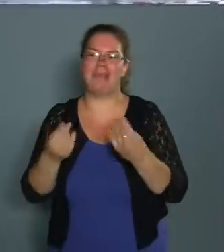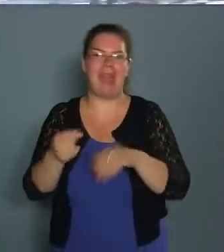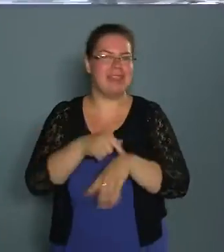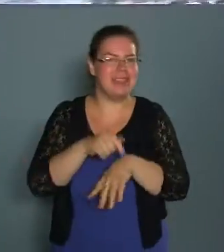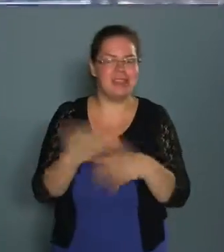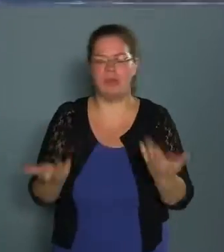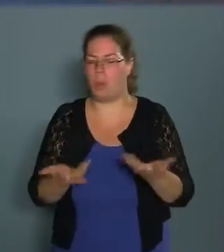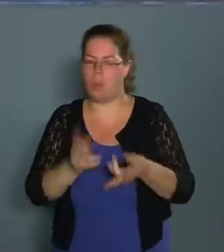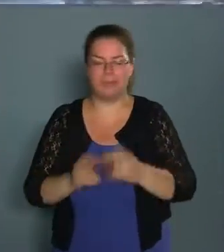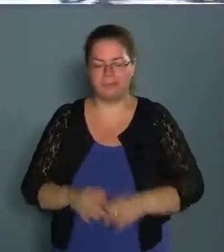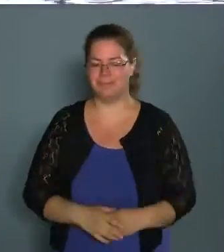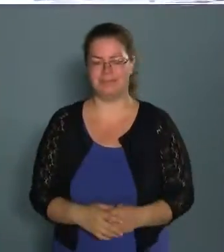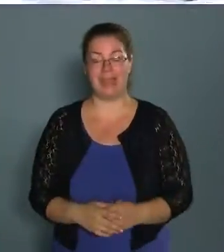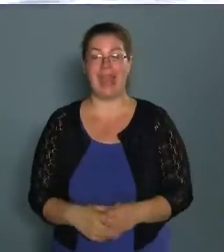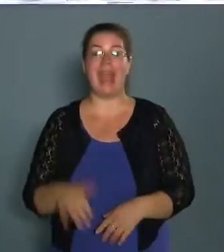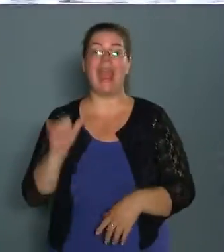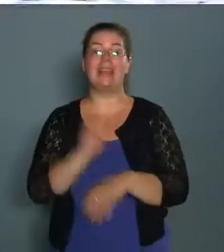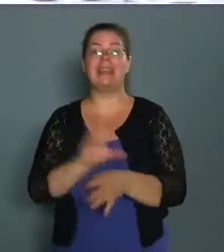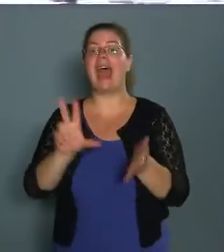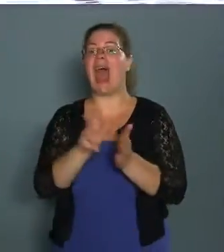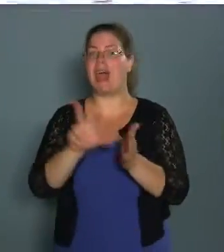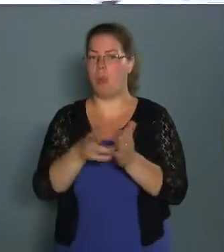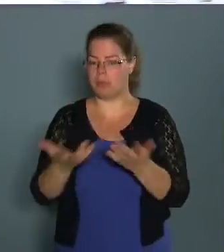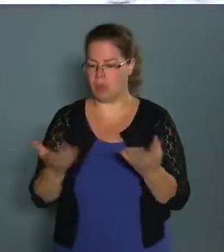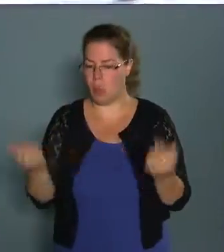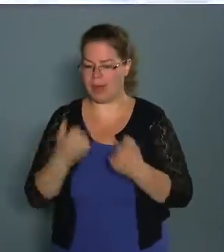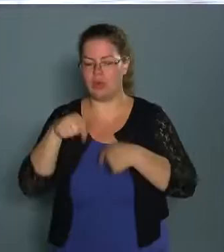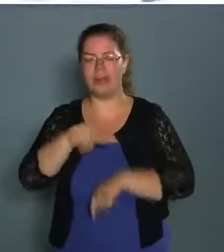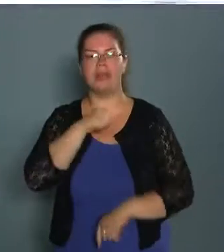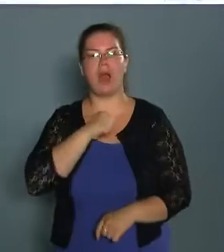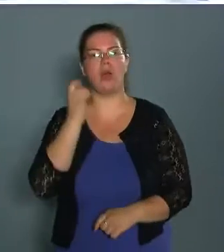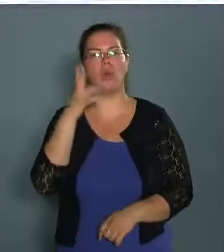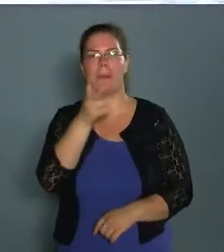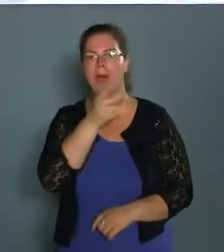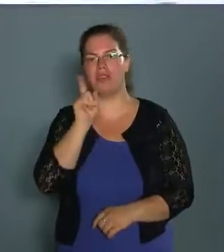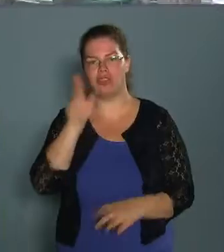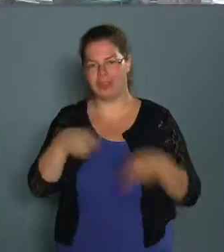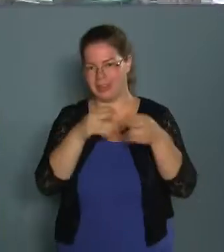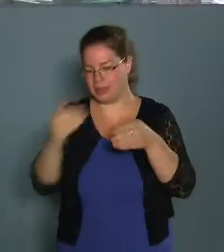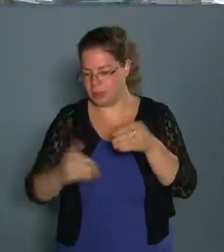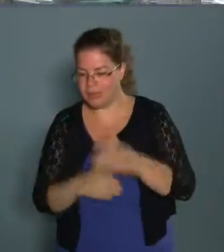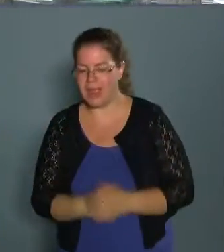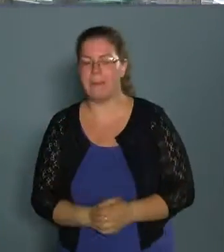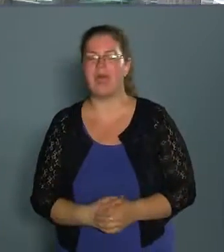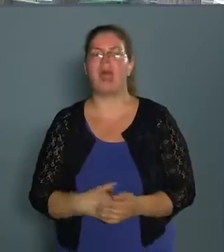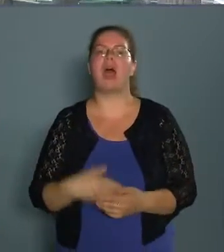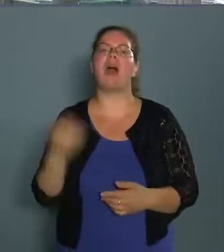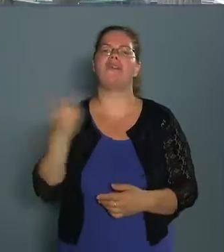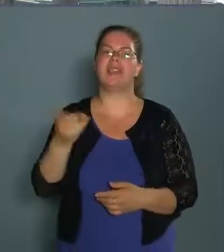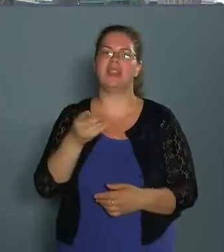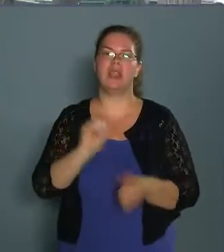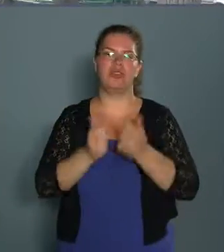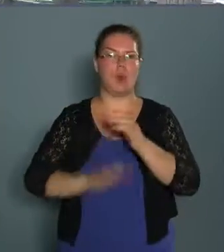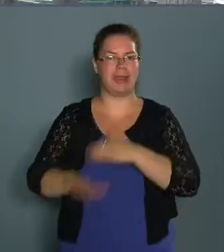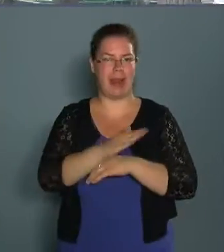időt vesz ez igénybe? Hát hetente 3-szor edzünk, itt a Gubacsi híd tövében, az ESMTK